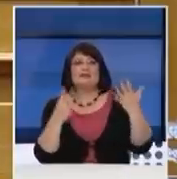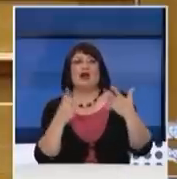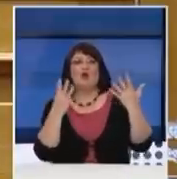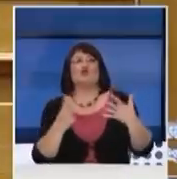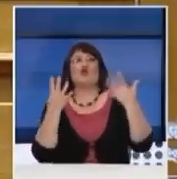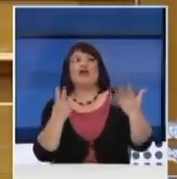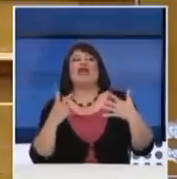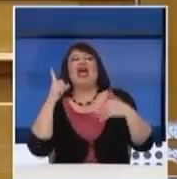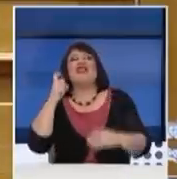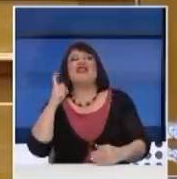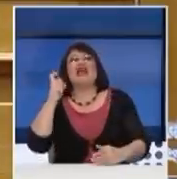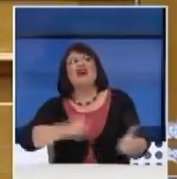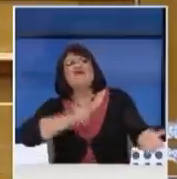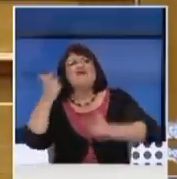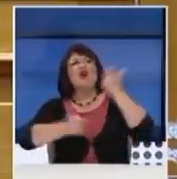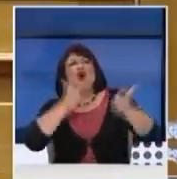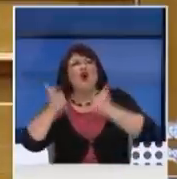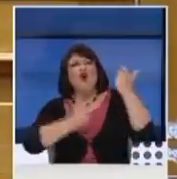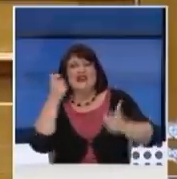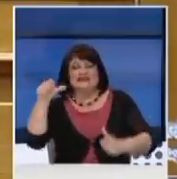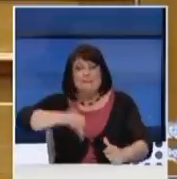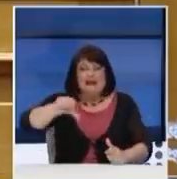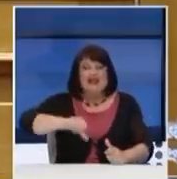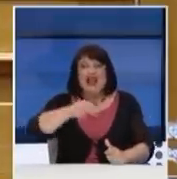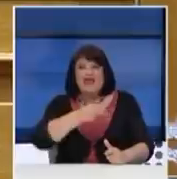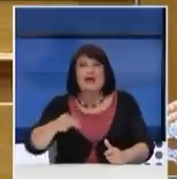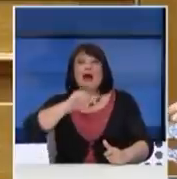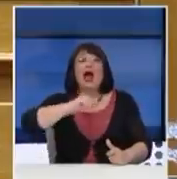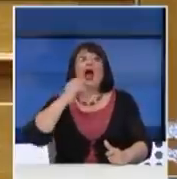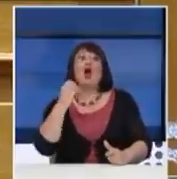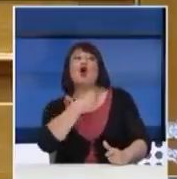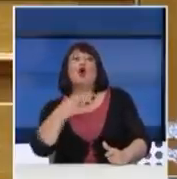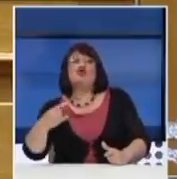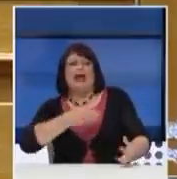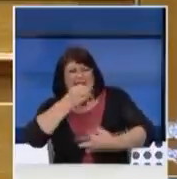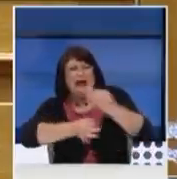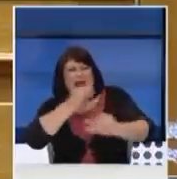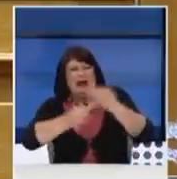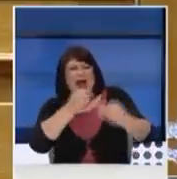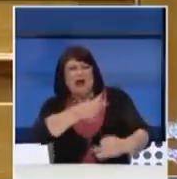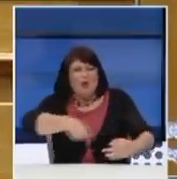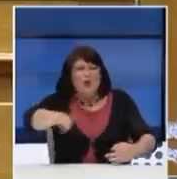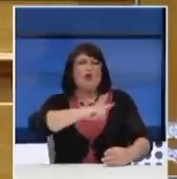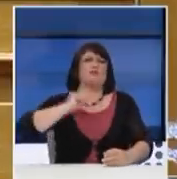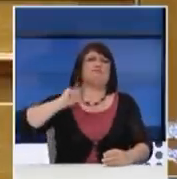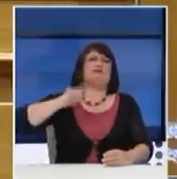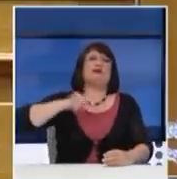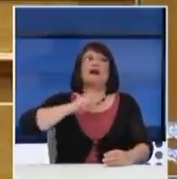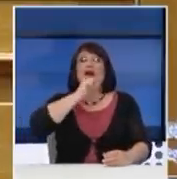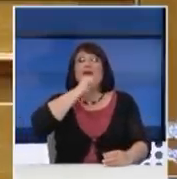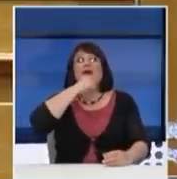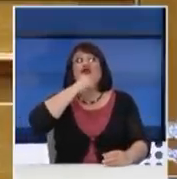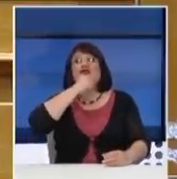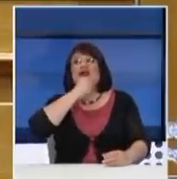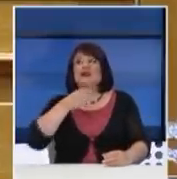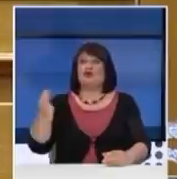εδώ η φωνή που ούρλιαζε για την ΑΟΣ και για τα πετρέλαια. Τα έλεγα, δεν μ' άκουγε κανείς. Θυμάμαι τον κύριο Παπακοσταντίνου, μου έλεγε